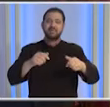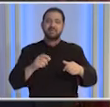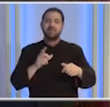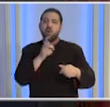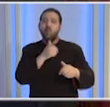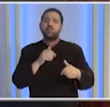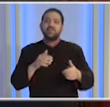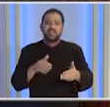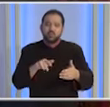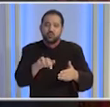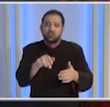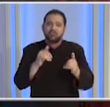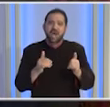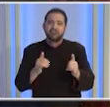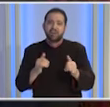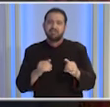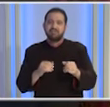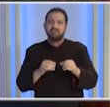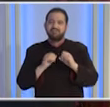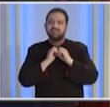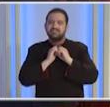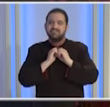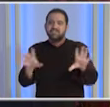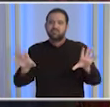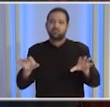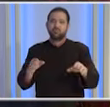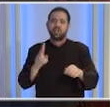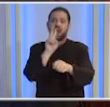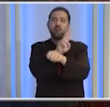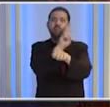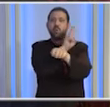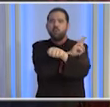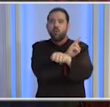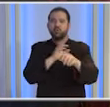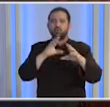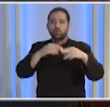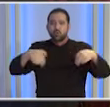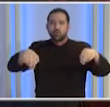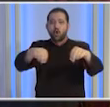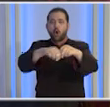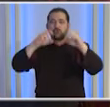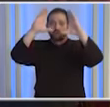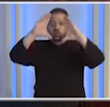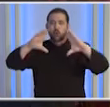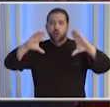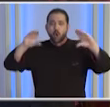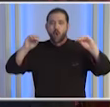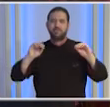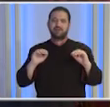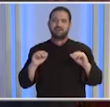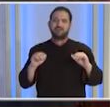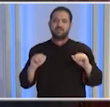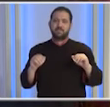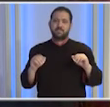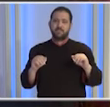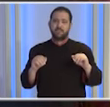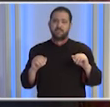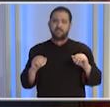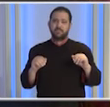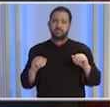La desființarea, la ștergerea, să zic eu, de pe harta omenirii